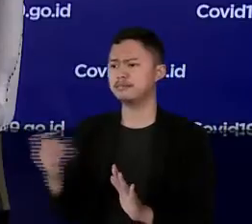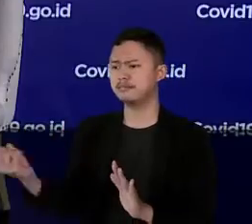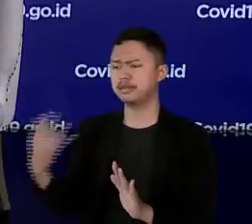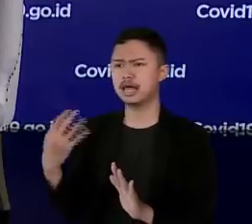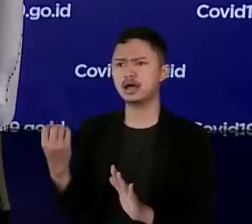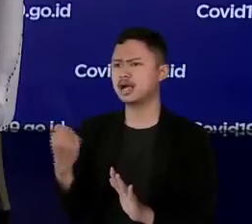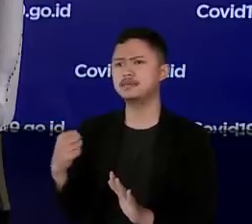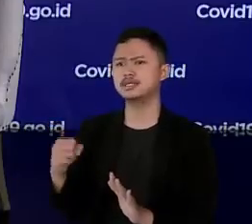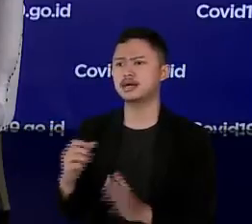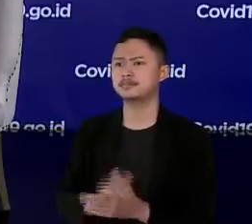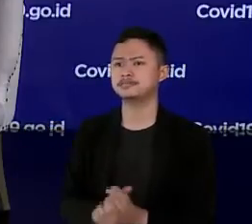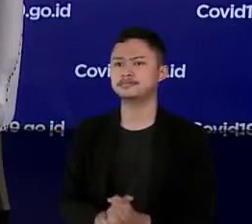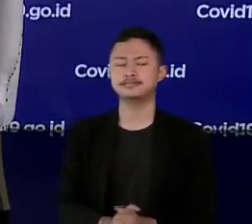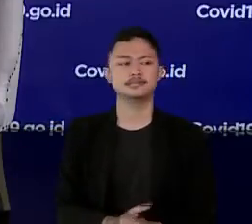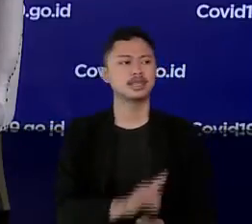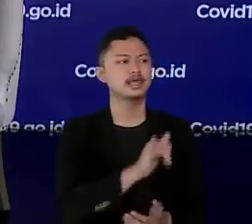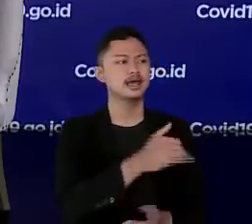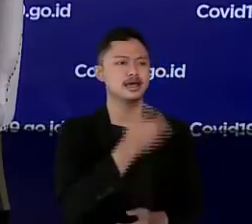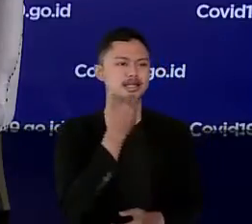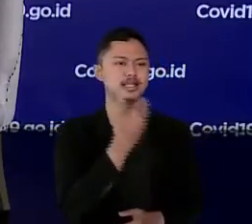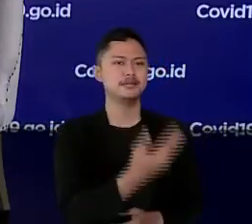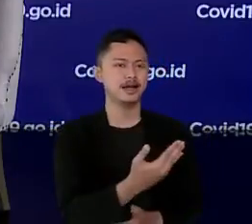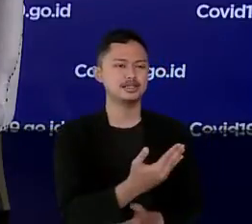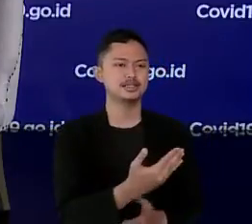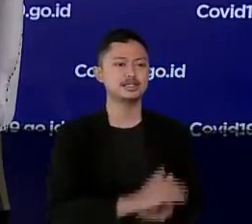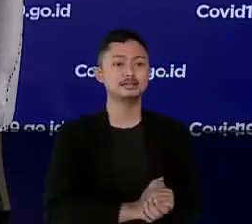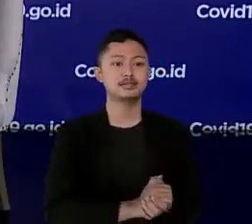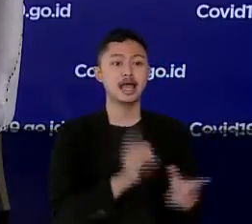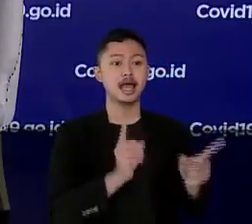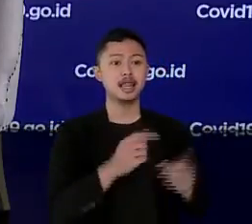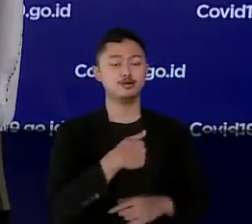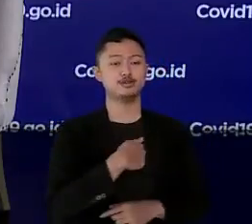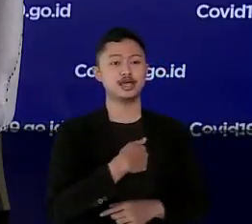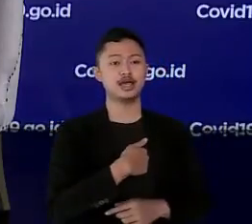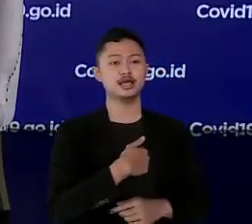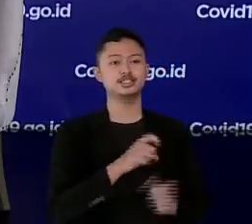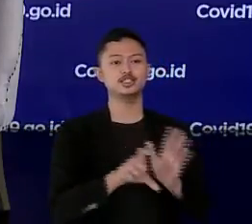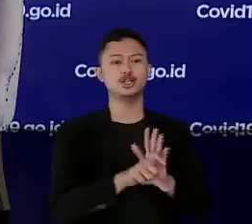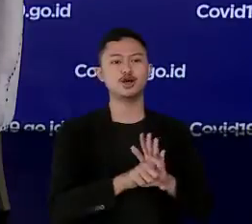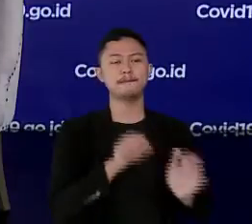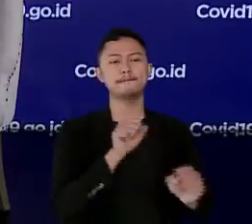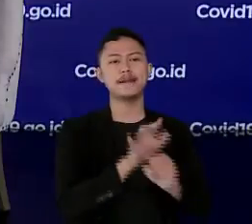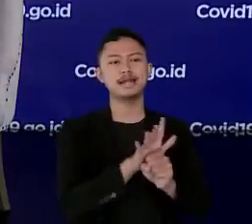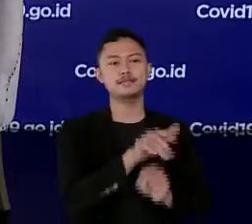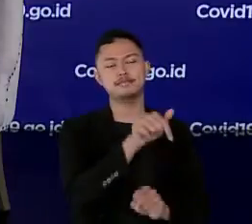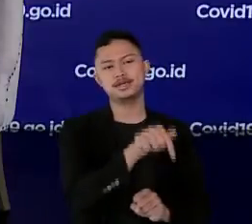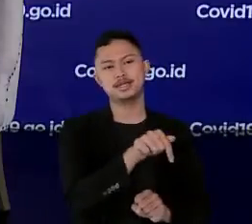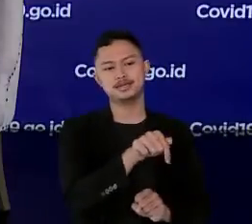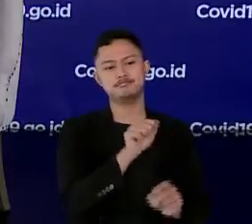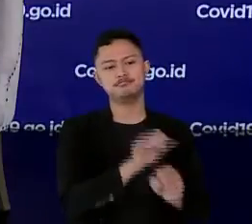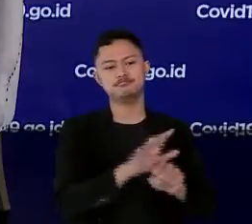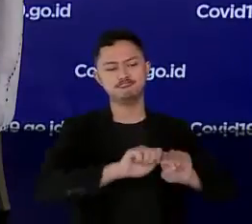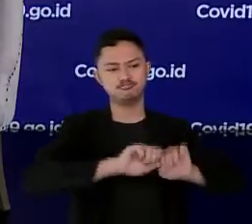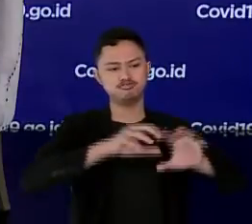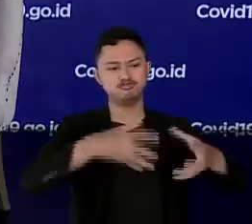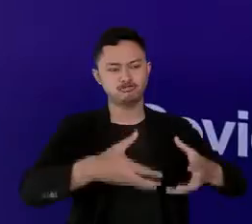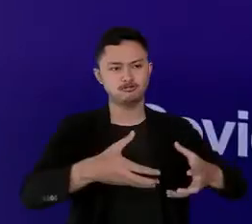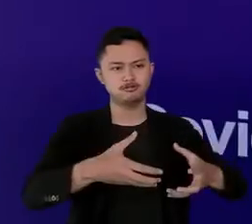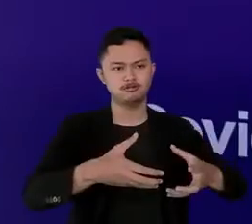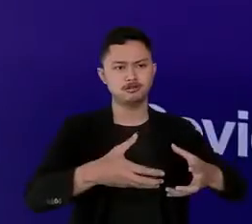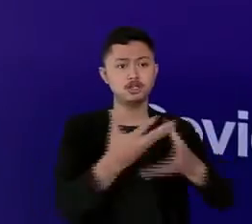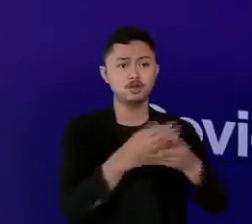itu redup silahkan Baik terima kasih jadi dari saya kalau pandemi ini tidak bisa kita atasi